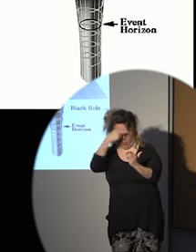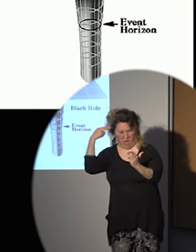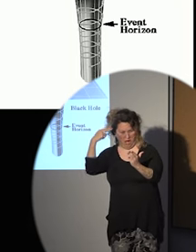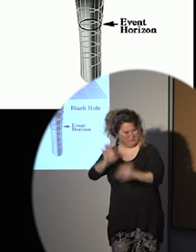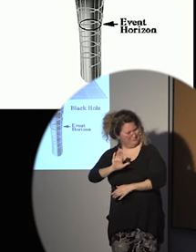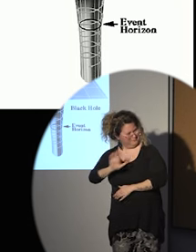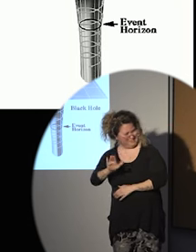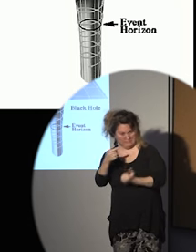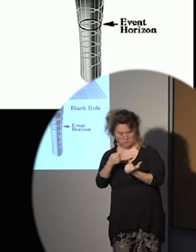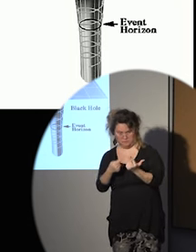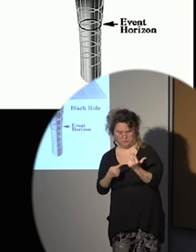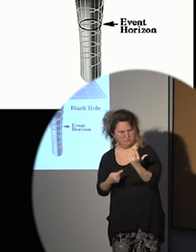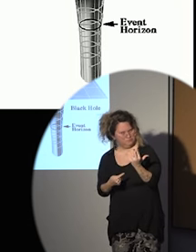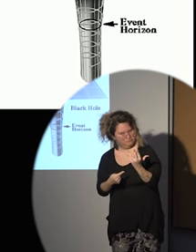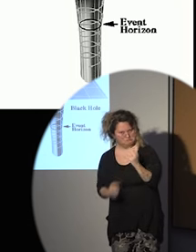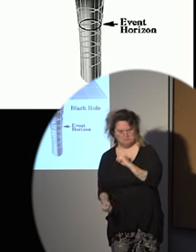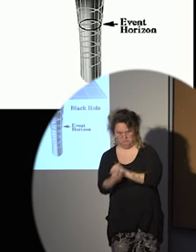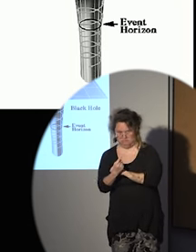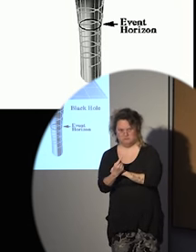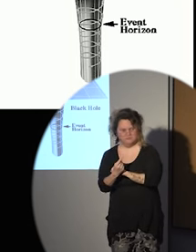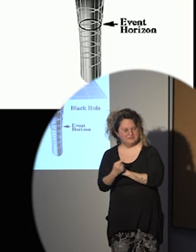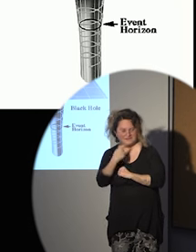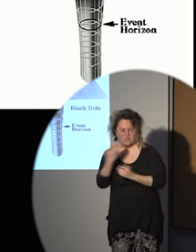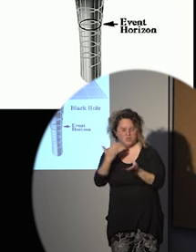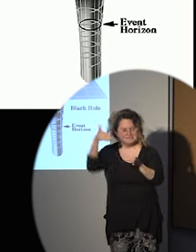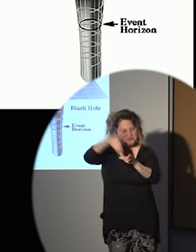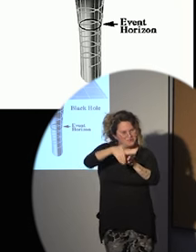changement assez radical de l'espace-temps.